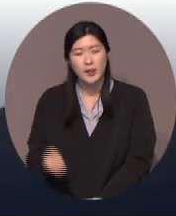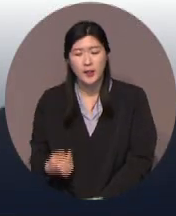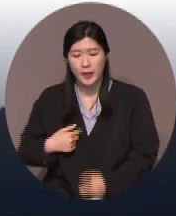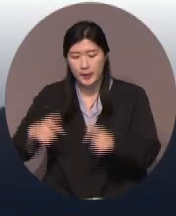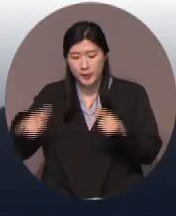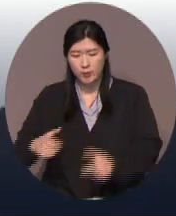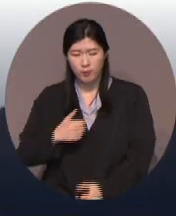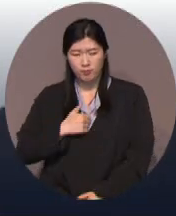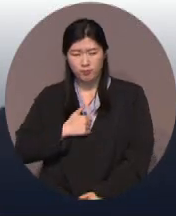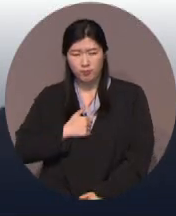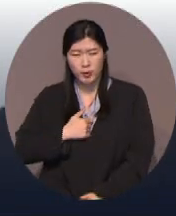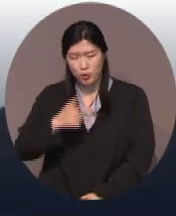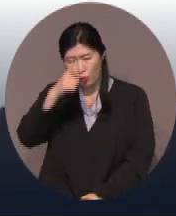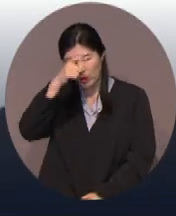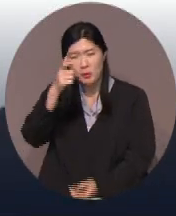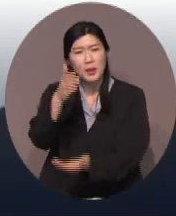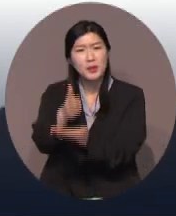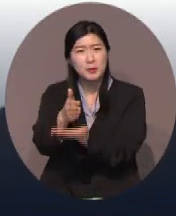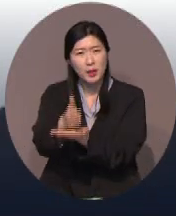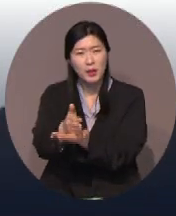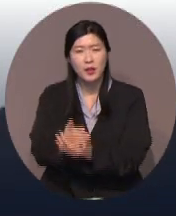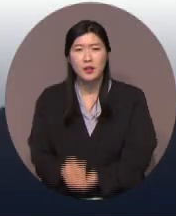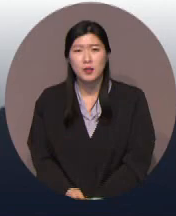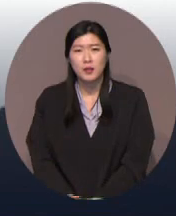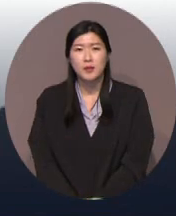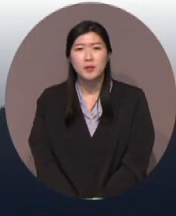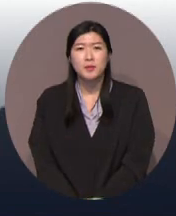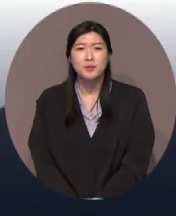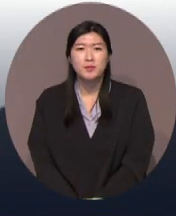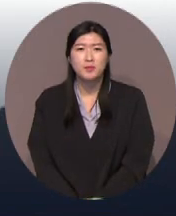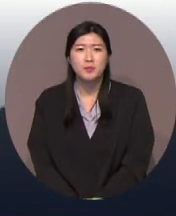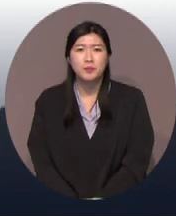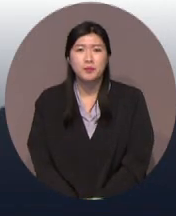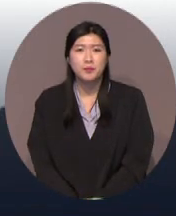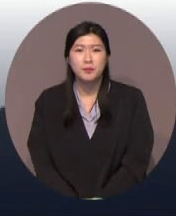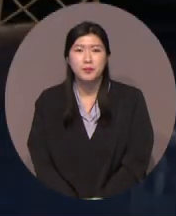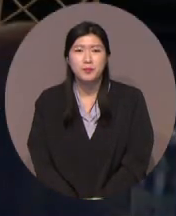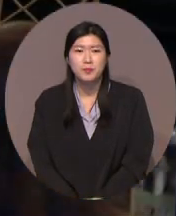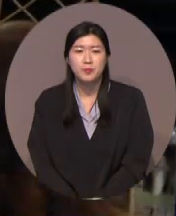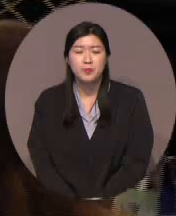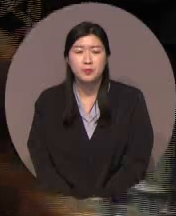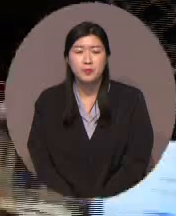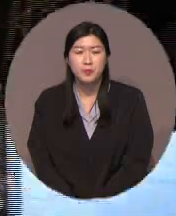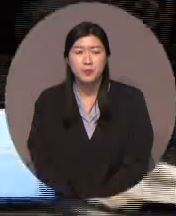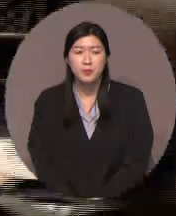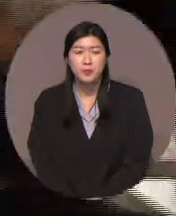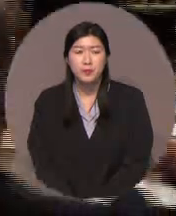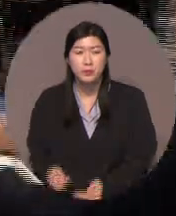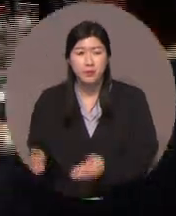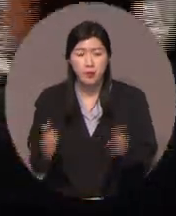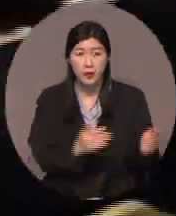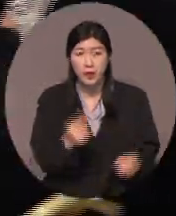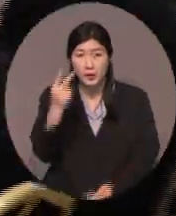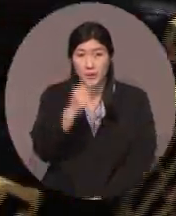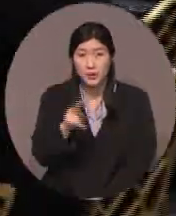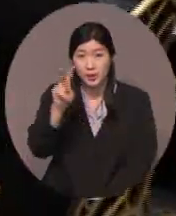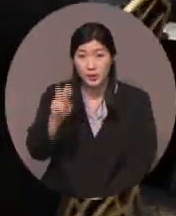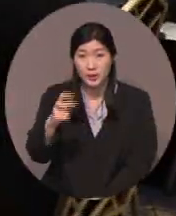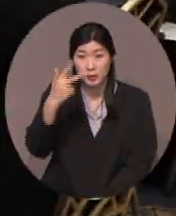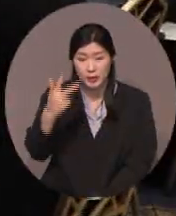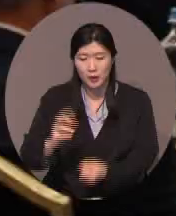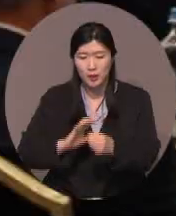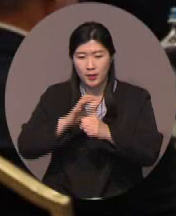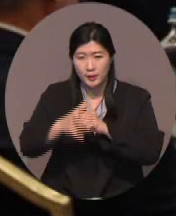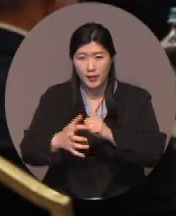내 나의 기득권 나의 도시의 기득권만으로는 충청에 미래가 없다고 합니다 또 2027년 하계 세계대학